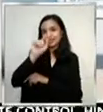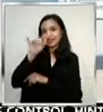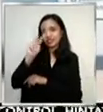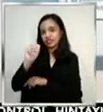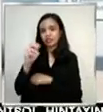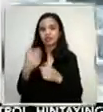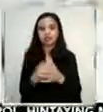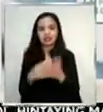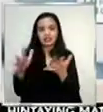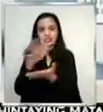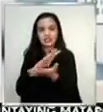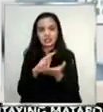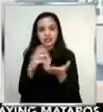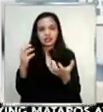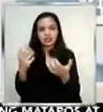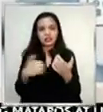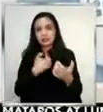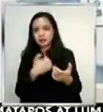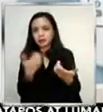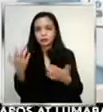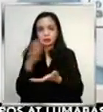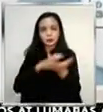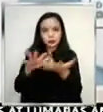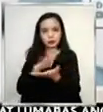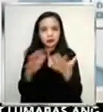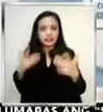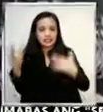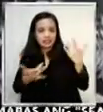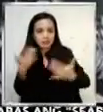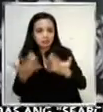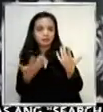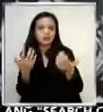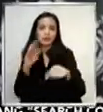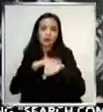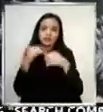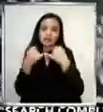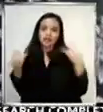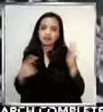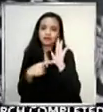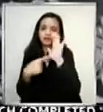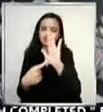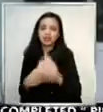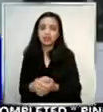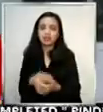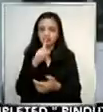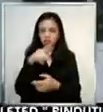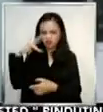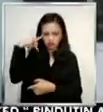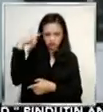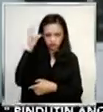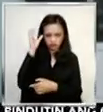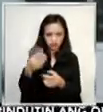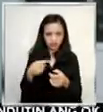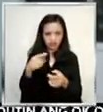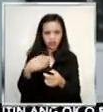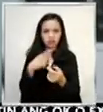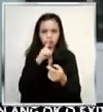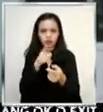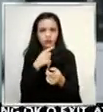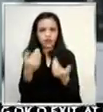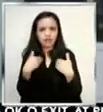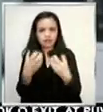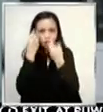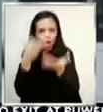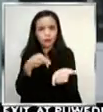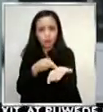shook at excitement ang magiging kamustahan nila sa online show. Nang lalaglag yan si Paulo eh. Kaya iniisip ko ngayon eh,